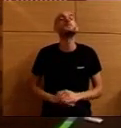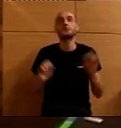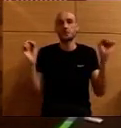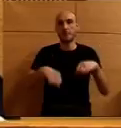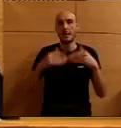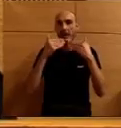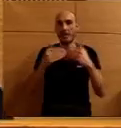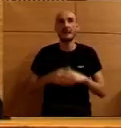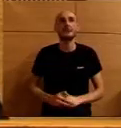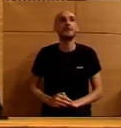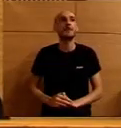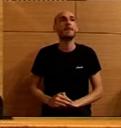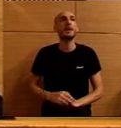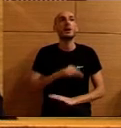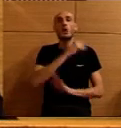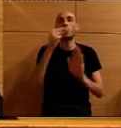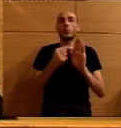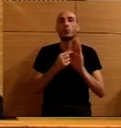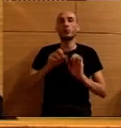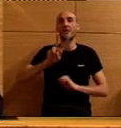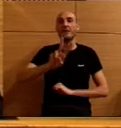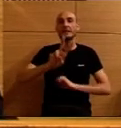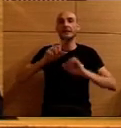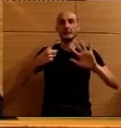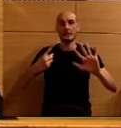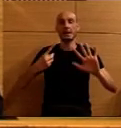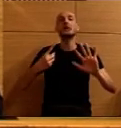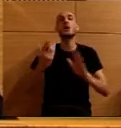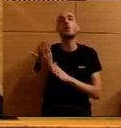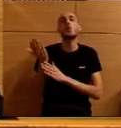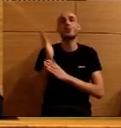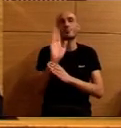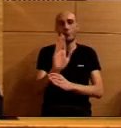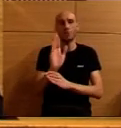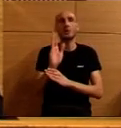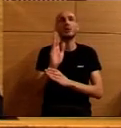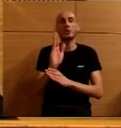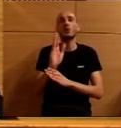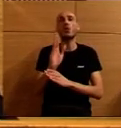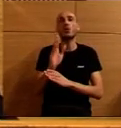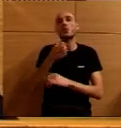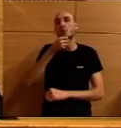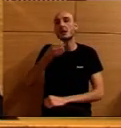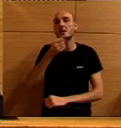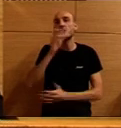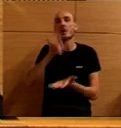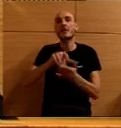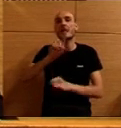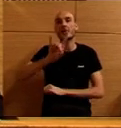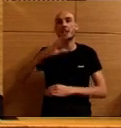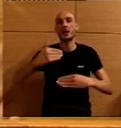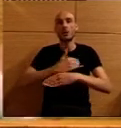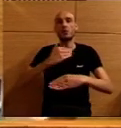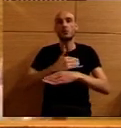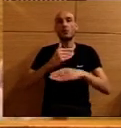Gràcies, senyor Segarra. Punt número 26, proposició presentada per la portaveu del Grup Socialista amb motiu del 15 d'octubre, Dia Internacional de